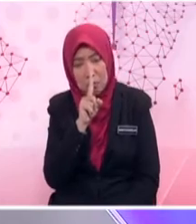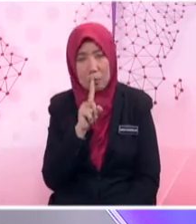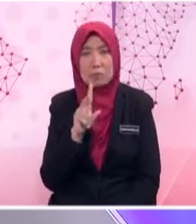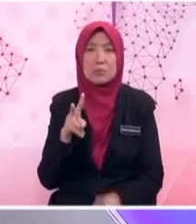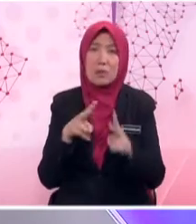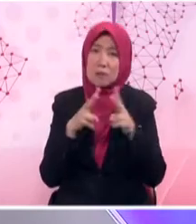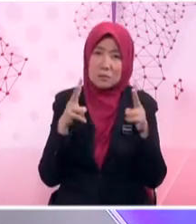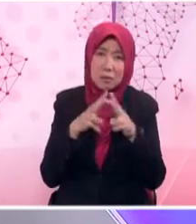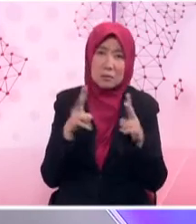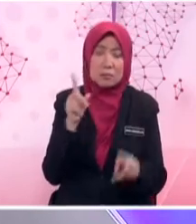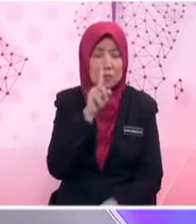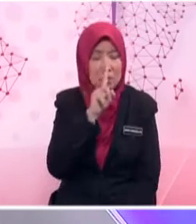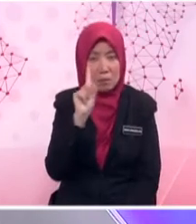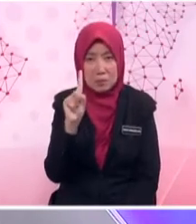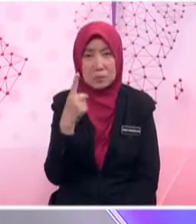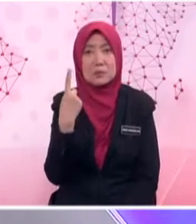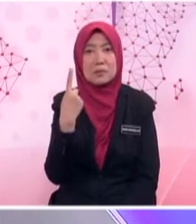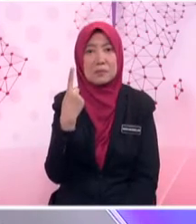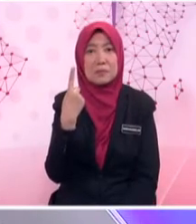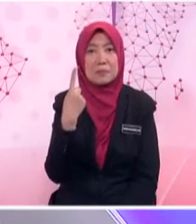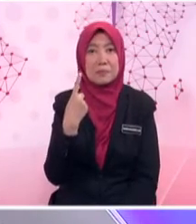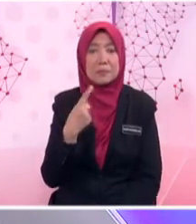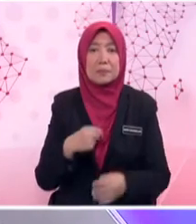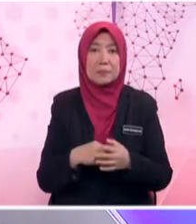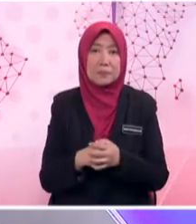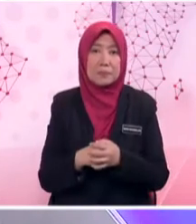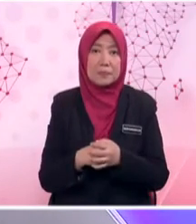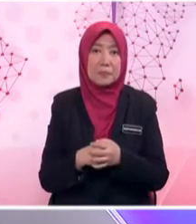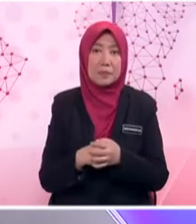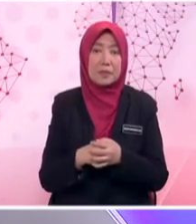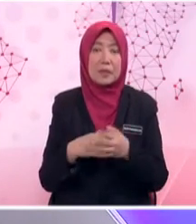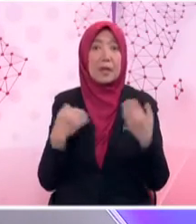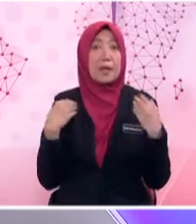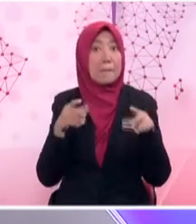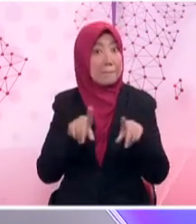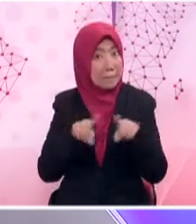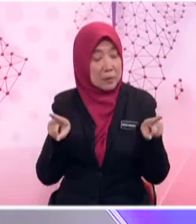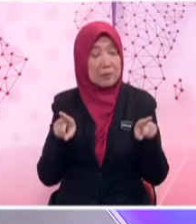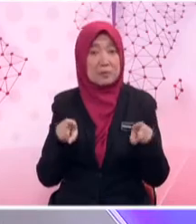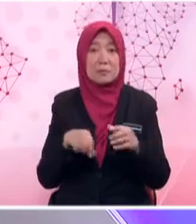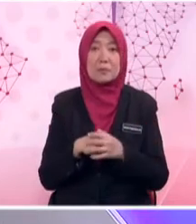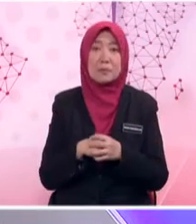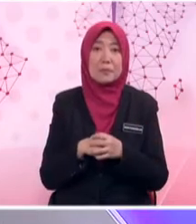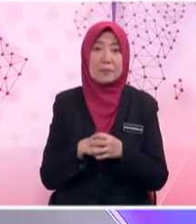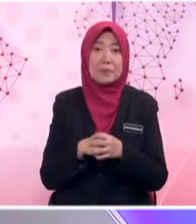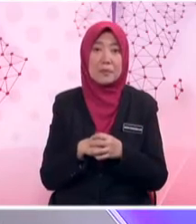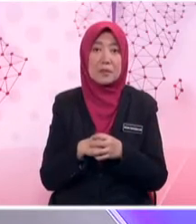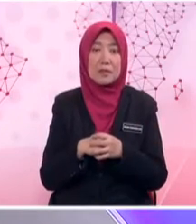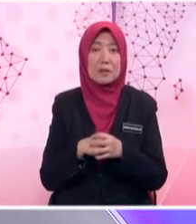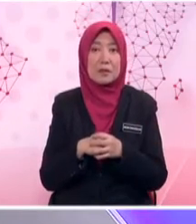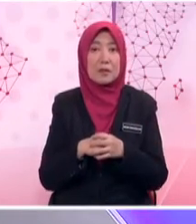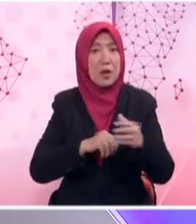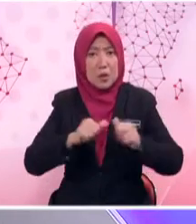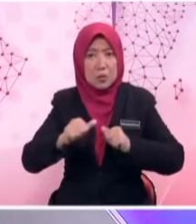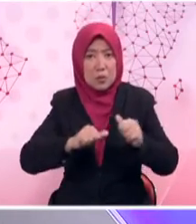lasak. Manakala yang seorang lagi ni, hypoaktif ni sangat-sangat tidak beraktif